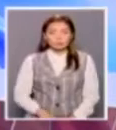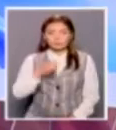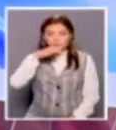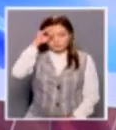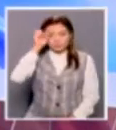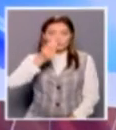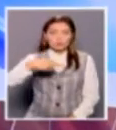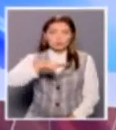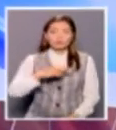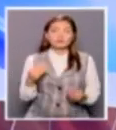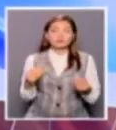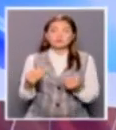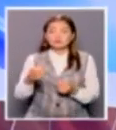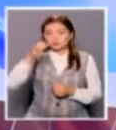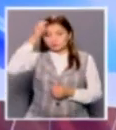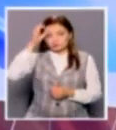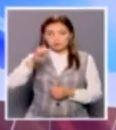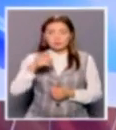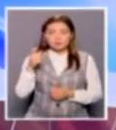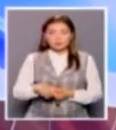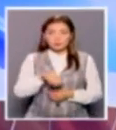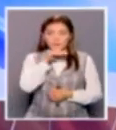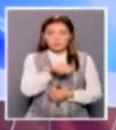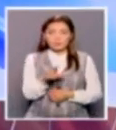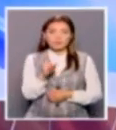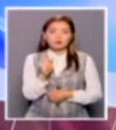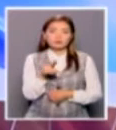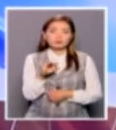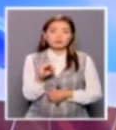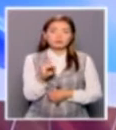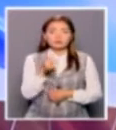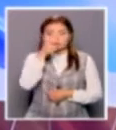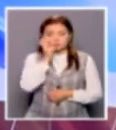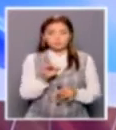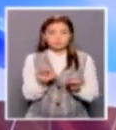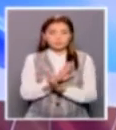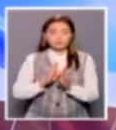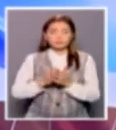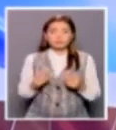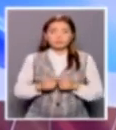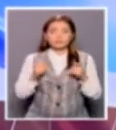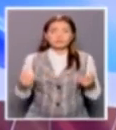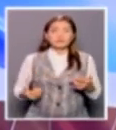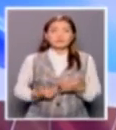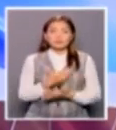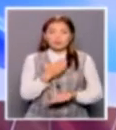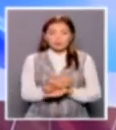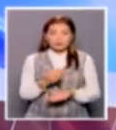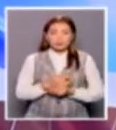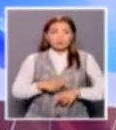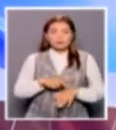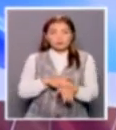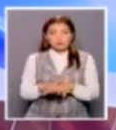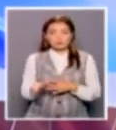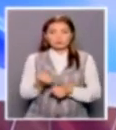Қазақ руханиятының көрнекті өкілі, ғалым, ақын Қадыр Жүсіптің сағынышты сыр атты кітабы жарық көрді. Сыршыл сезімге